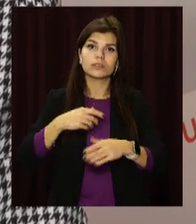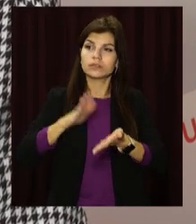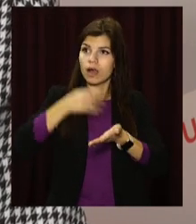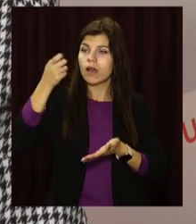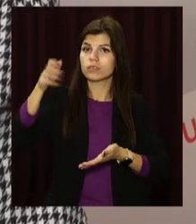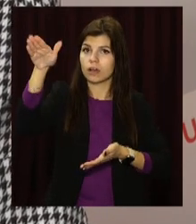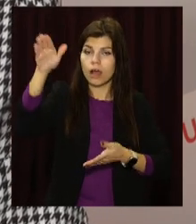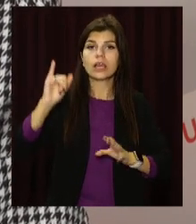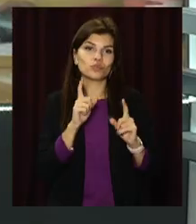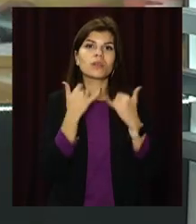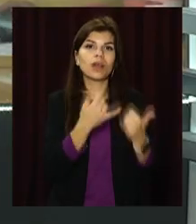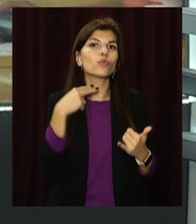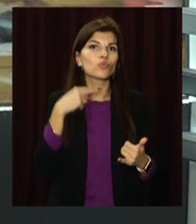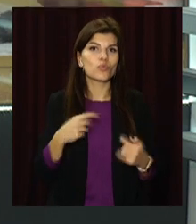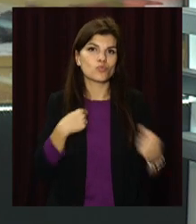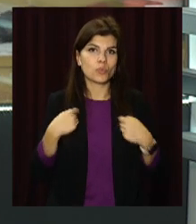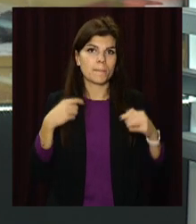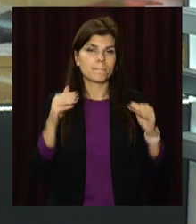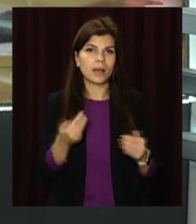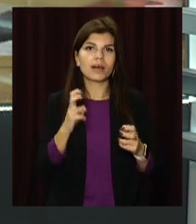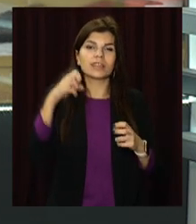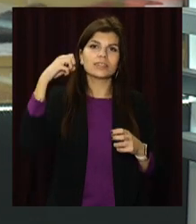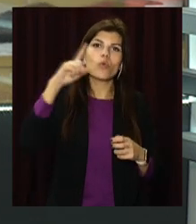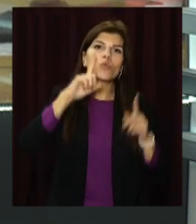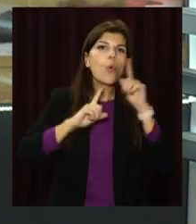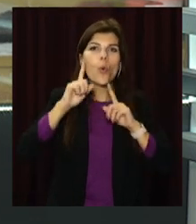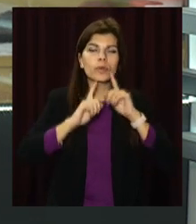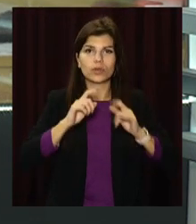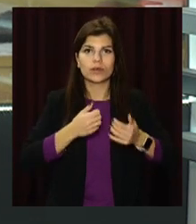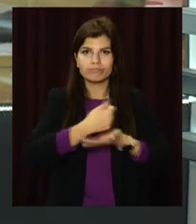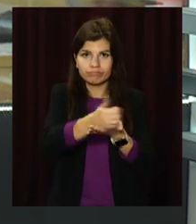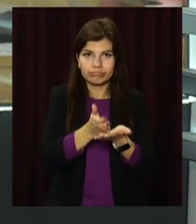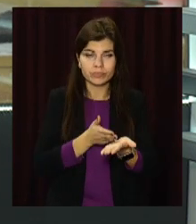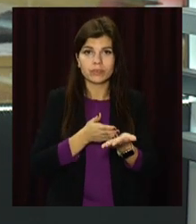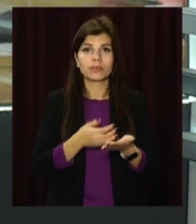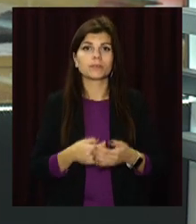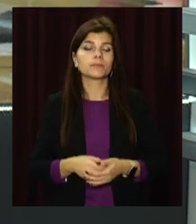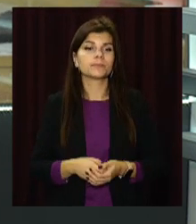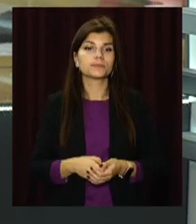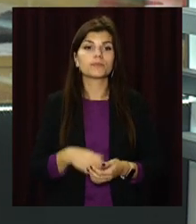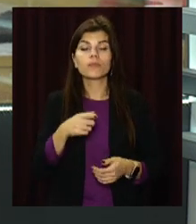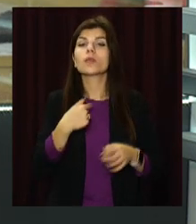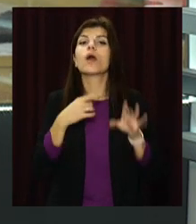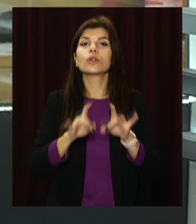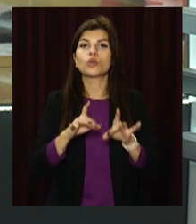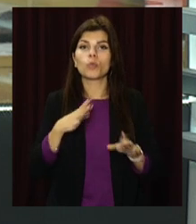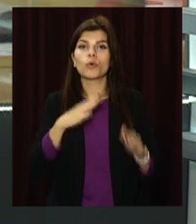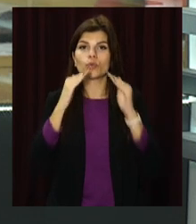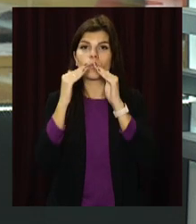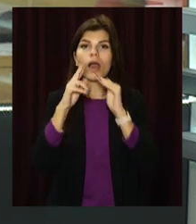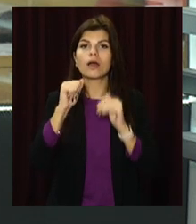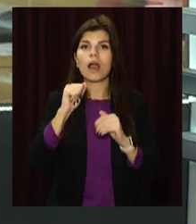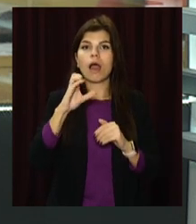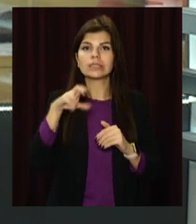також до прокуратури. Досі без газу. Ми розповідали про мешканців приблизно 20 будинків на вулиці Каспійській